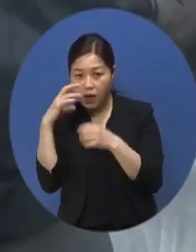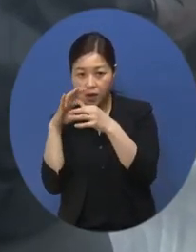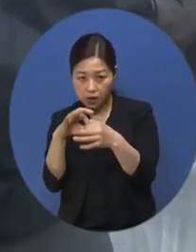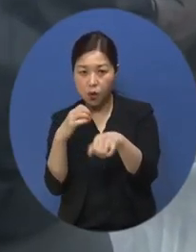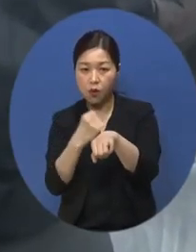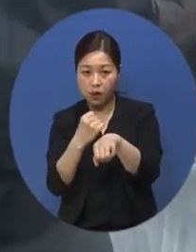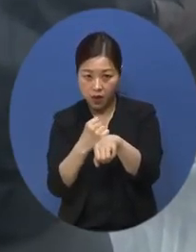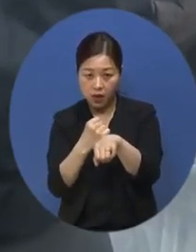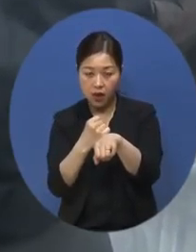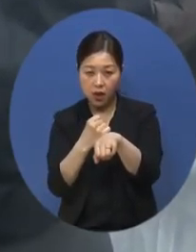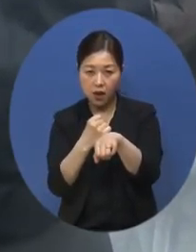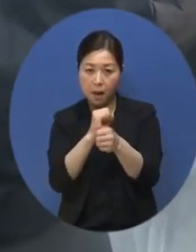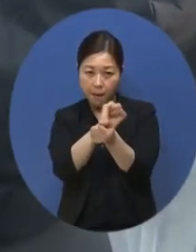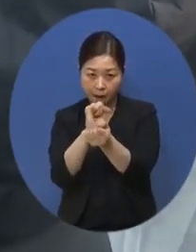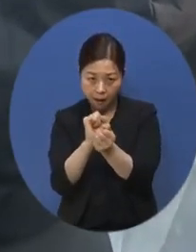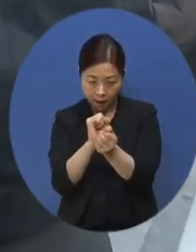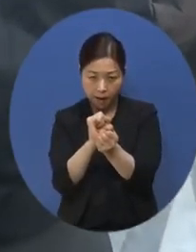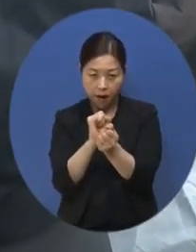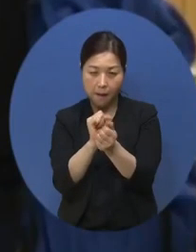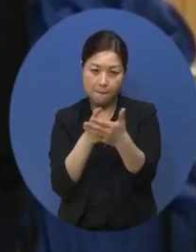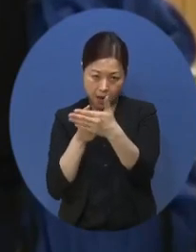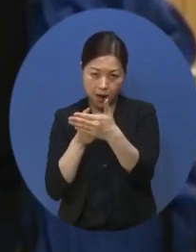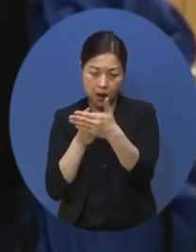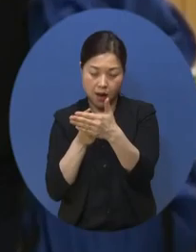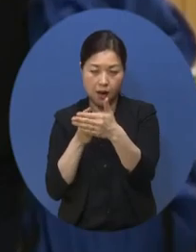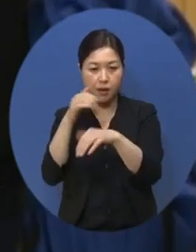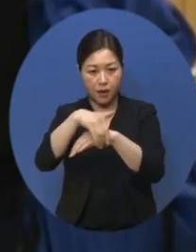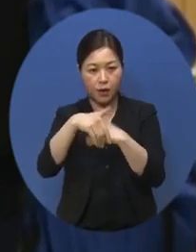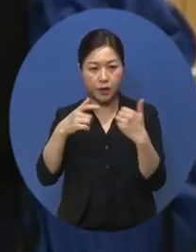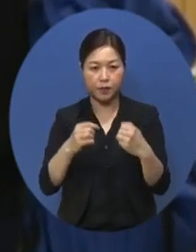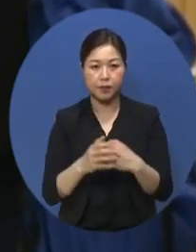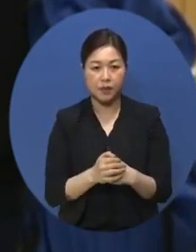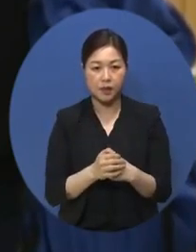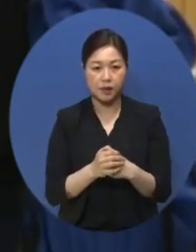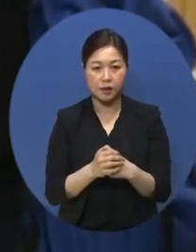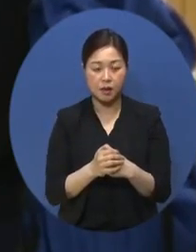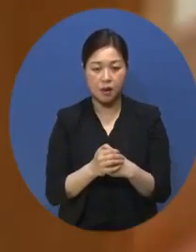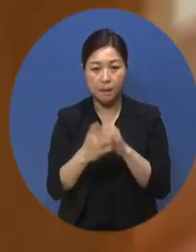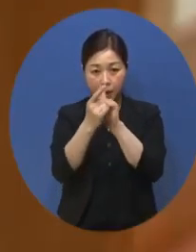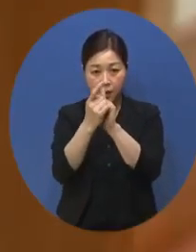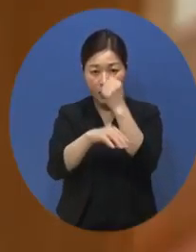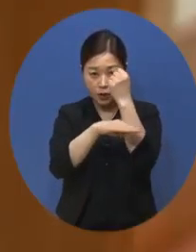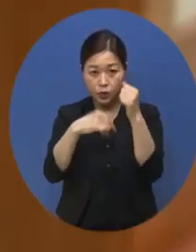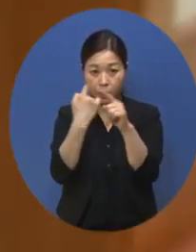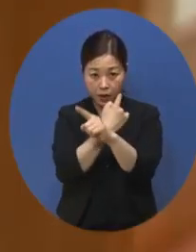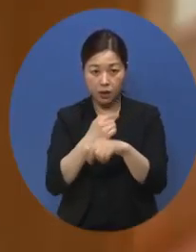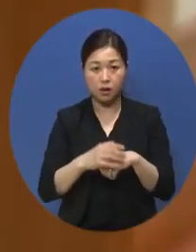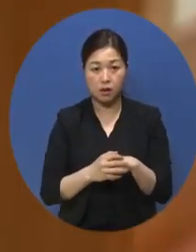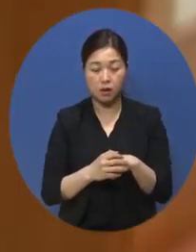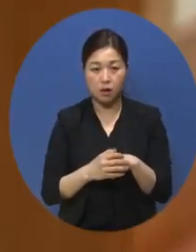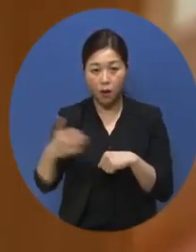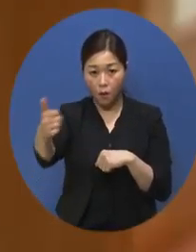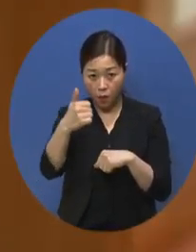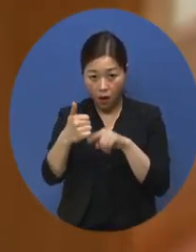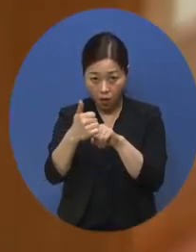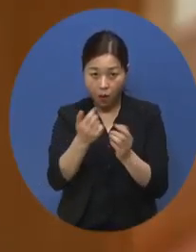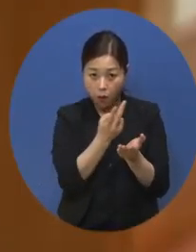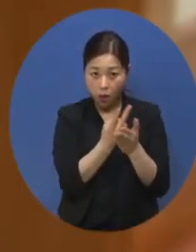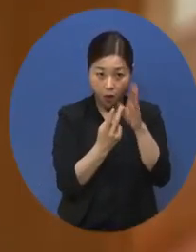확산 가능성을 차단할 예정입니다 특히 면 에게 기준도 개선됩니다 면 에게 꽈 입원환자 중